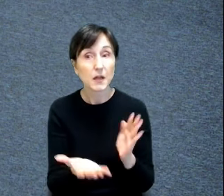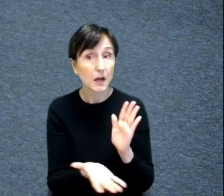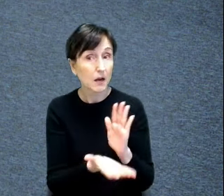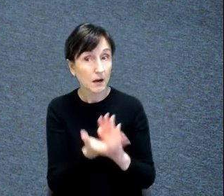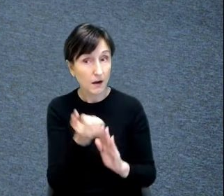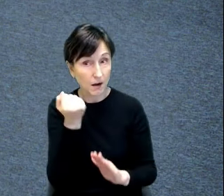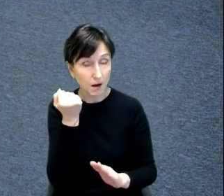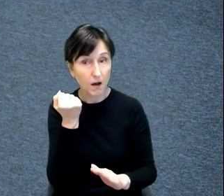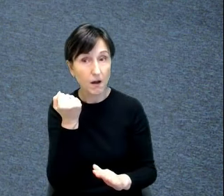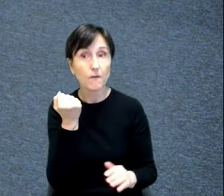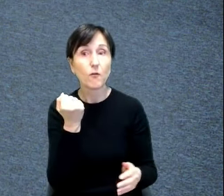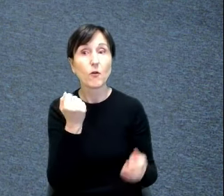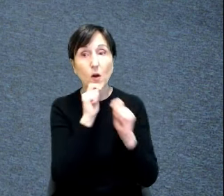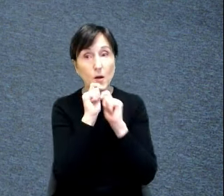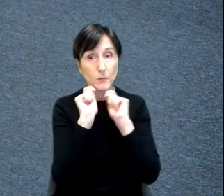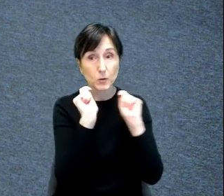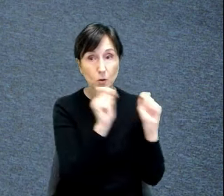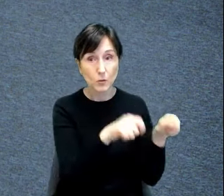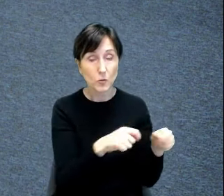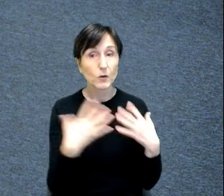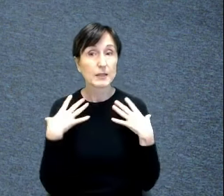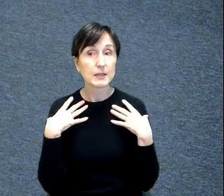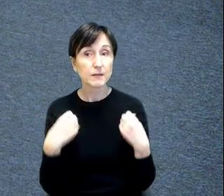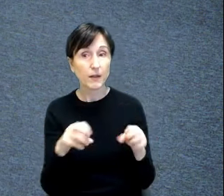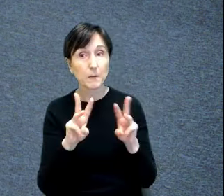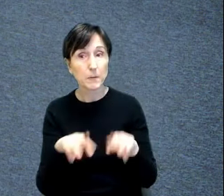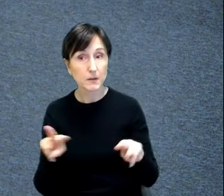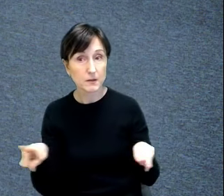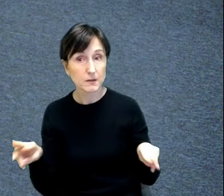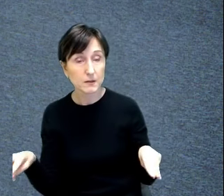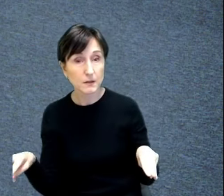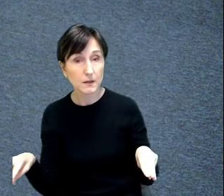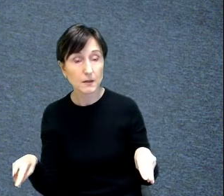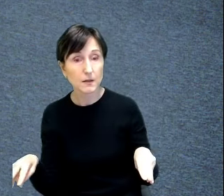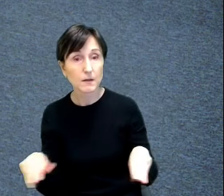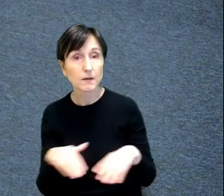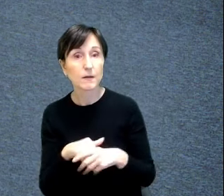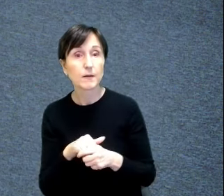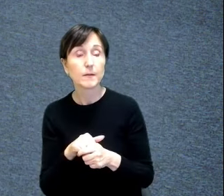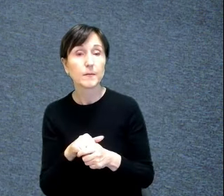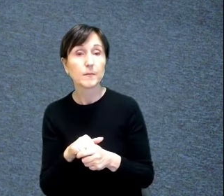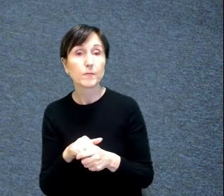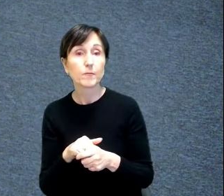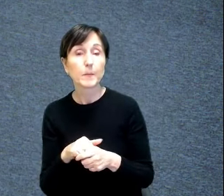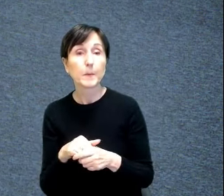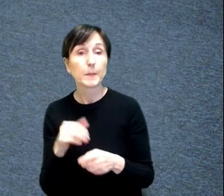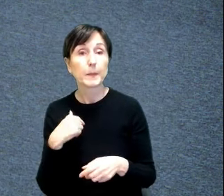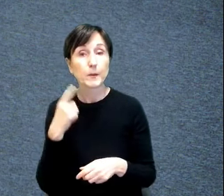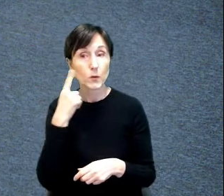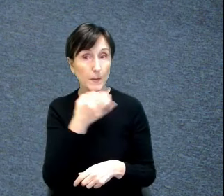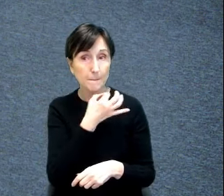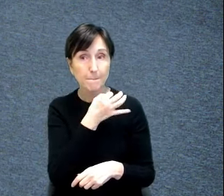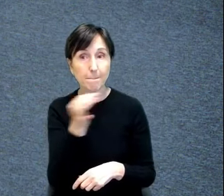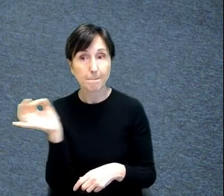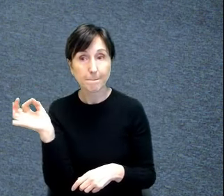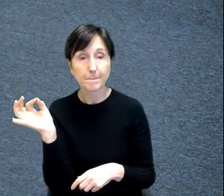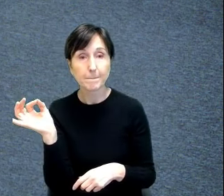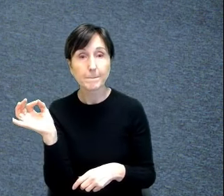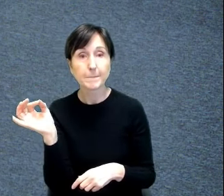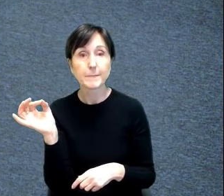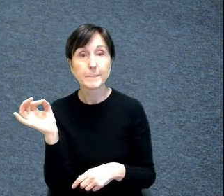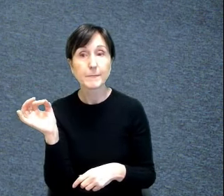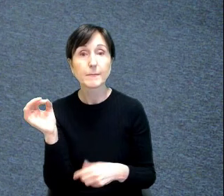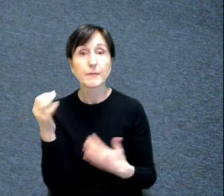ministerijoj su šioo įsteigimu šio tai tai ir norėčiau pasakyt kad jau pati mažumos